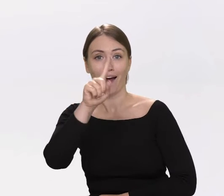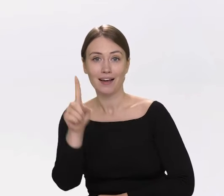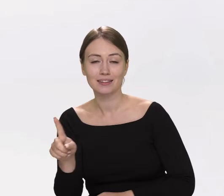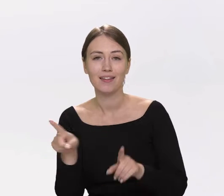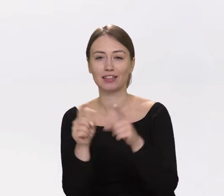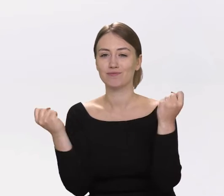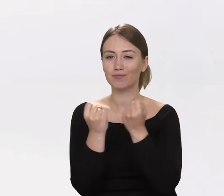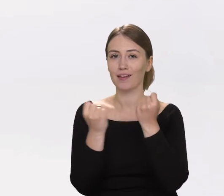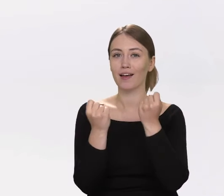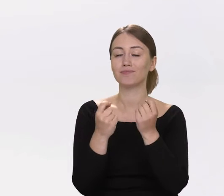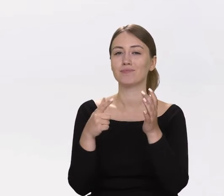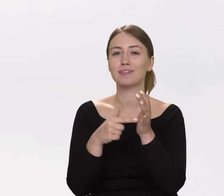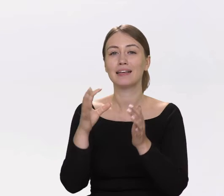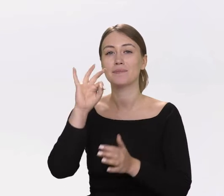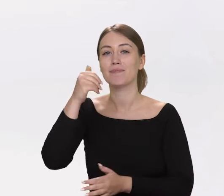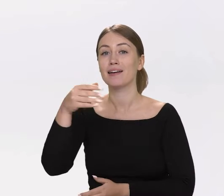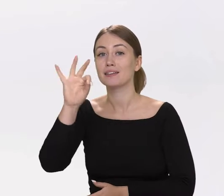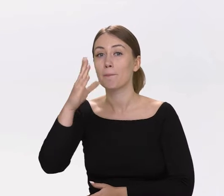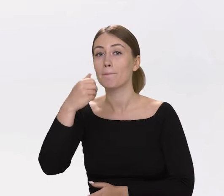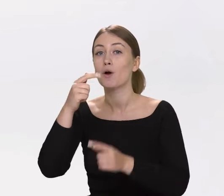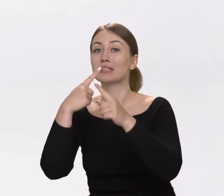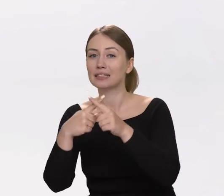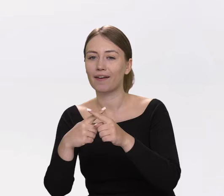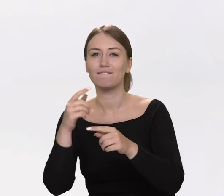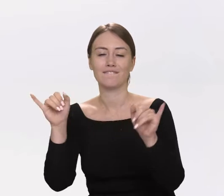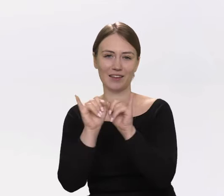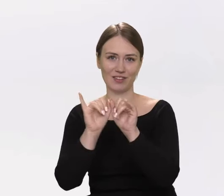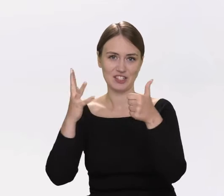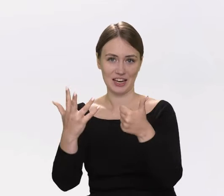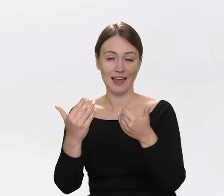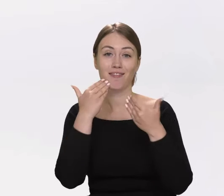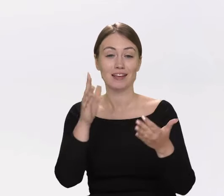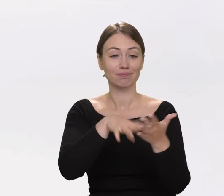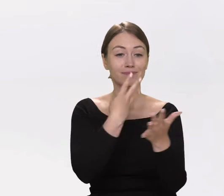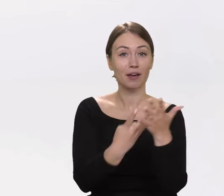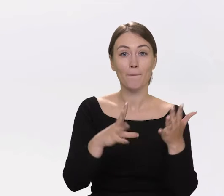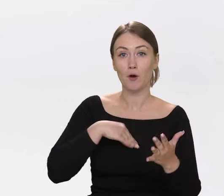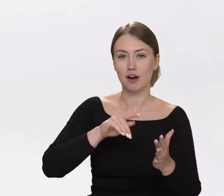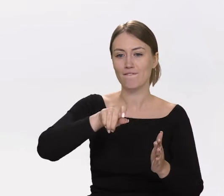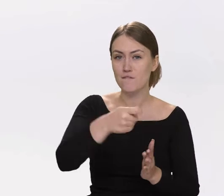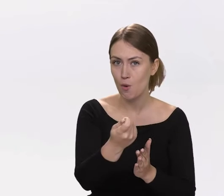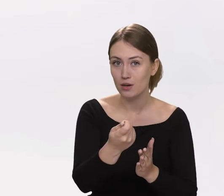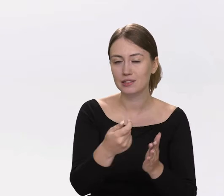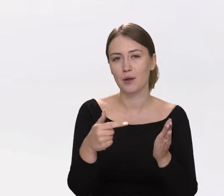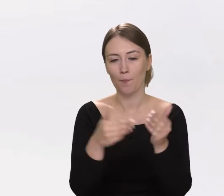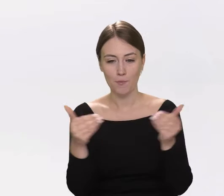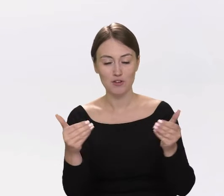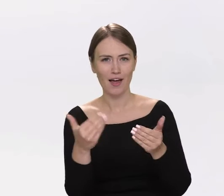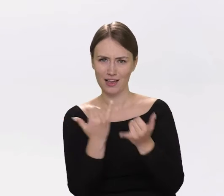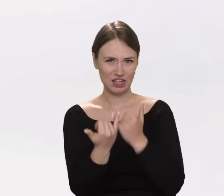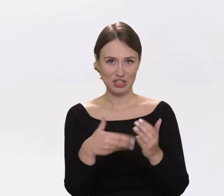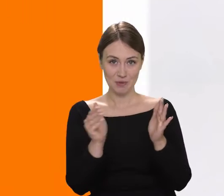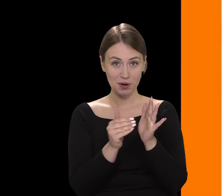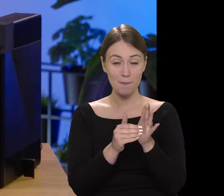wzmacniacza Smartbox Wi-Fi 6. Dzięki harmonogramom możesz wyłączyć poszczególne funkcje, gdy ich nie potrzebujesz i tym samym